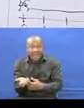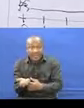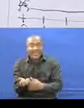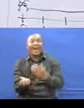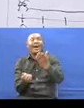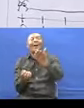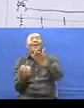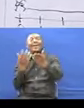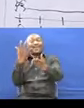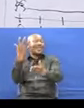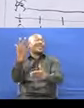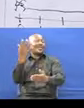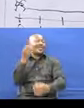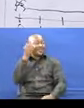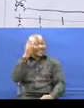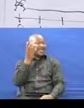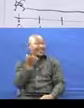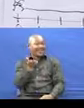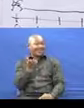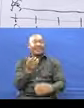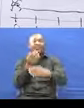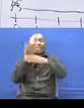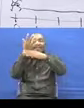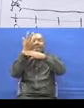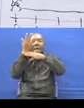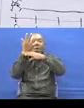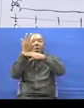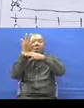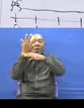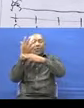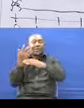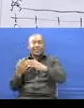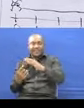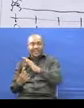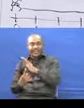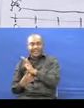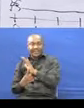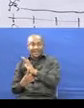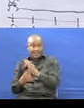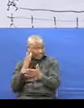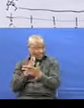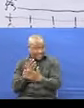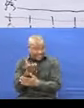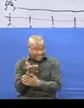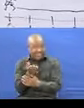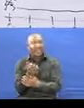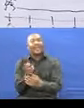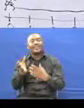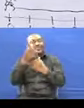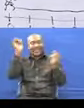Tano. Vizuri kabisa. Alafu chini tunaandika namba gani? Una uhakika?